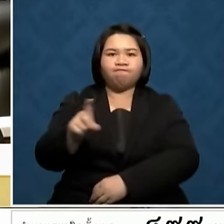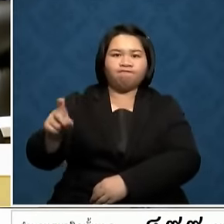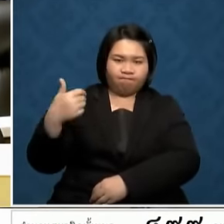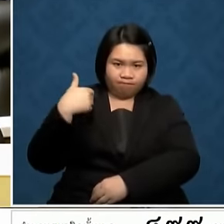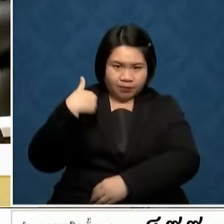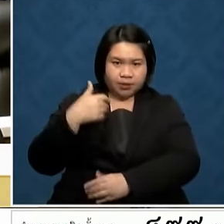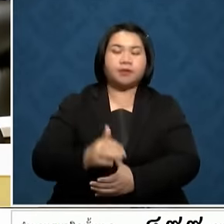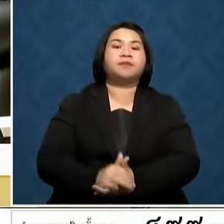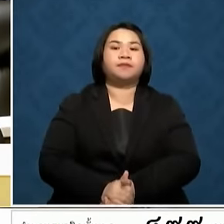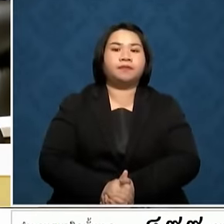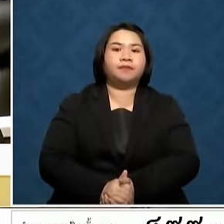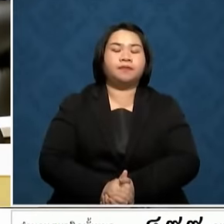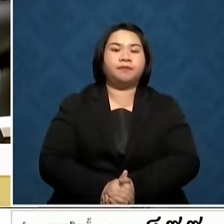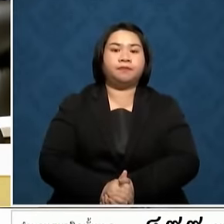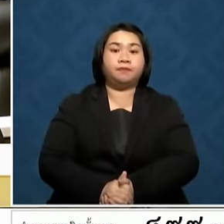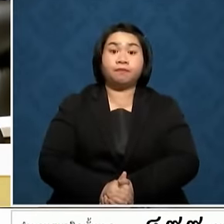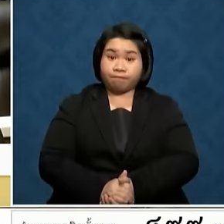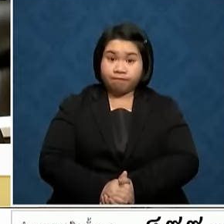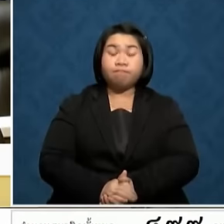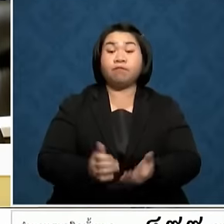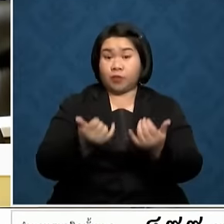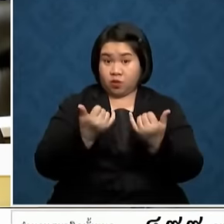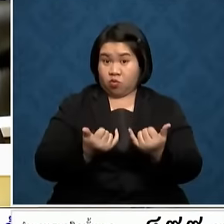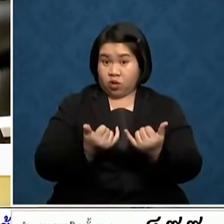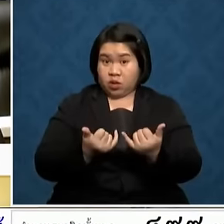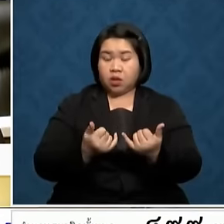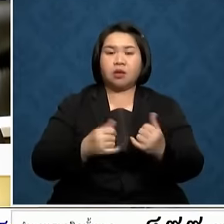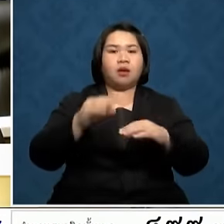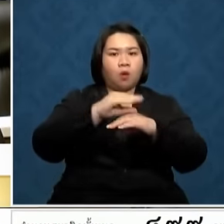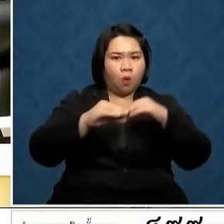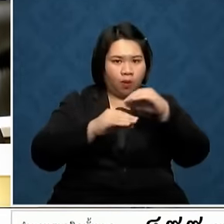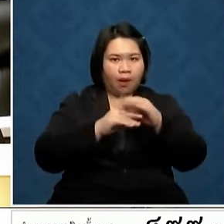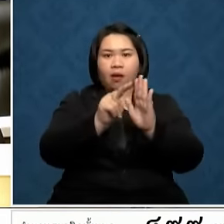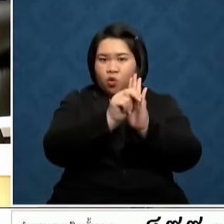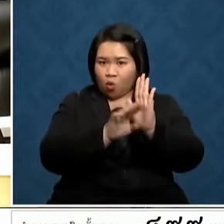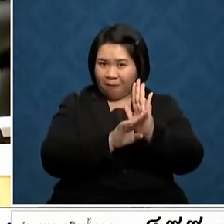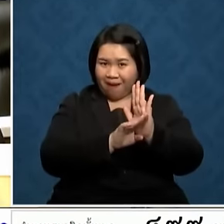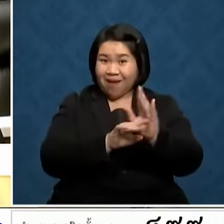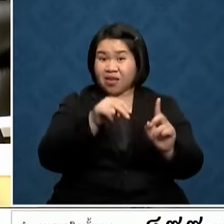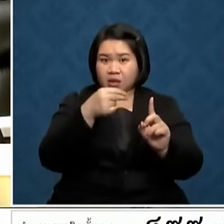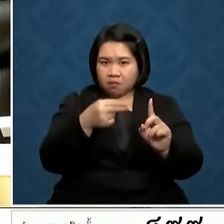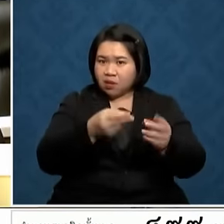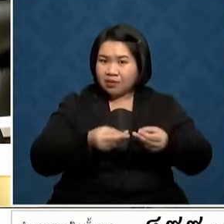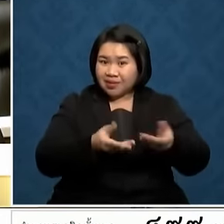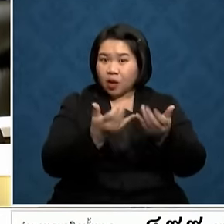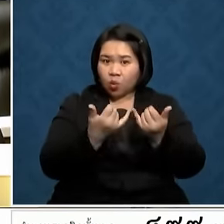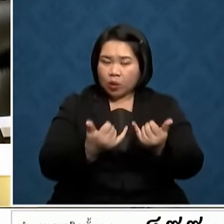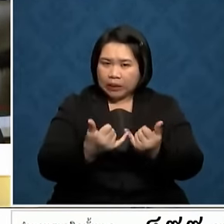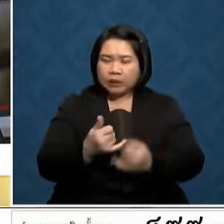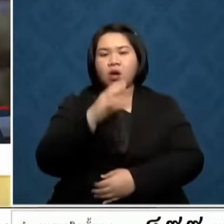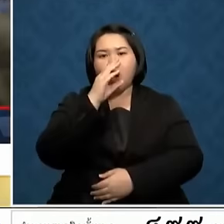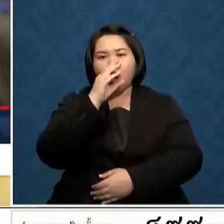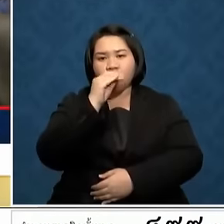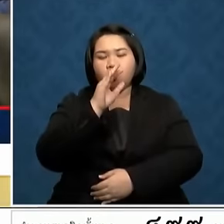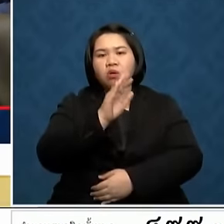นอยดีจนั้ครับการเดินหน้า NIOBALA HISTOR WALLETในวัี้กไมไดจะทำใหคำพขท่านนั้น